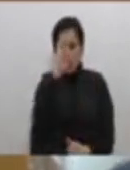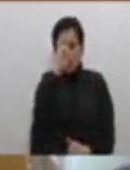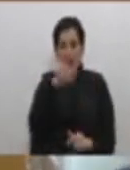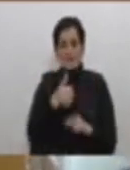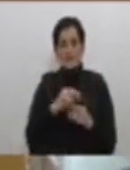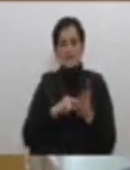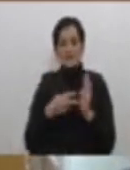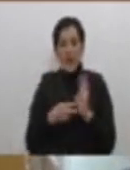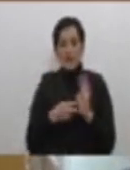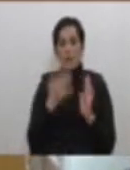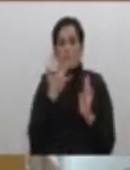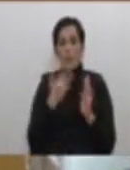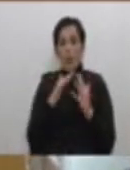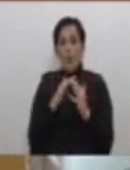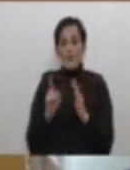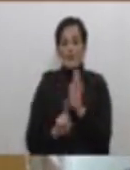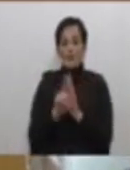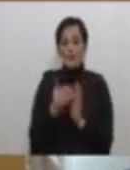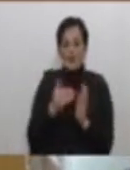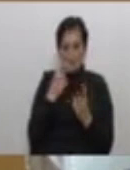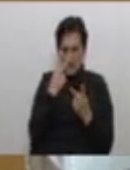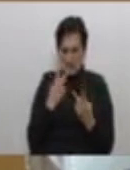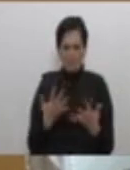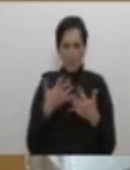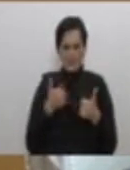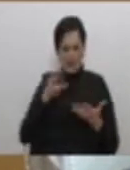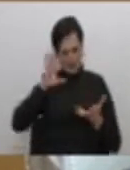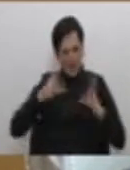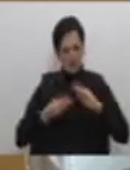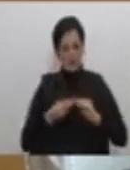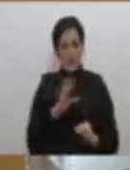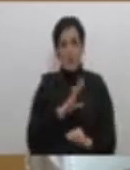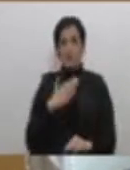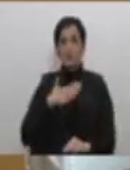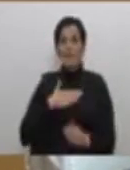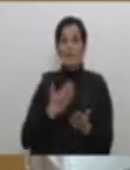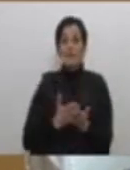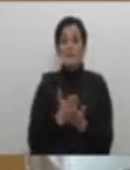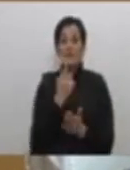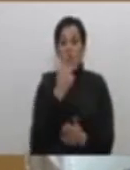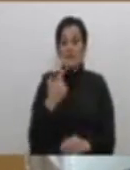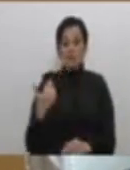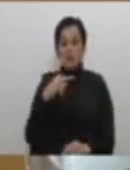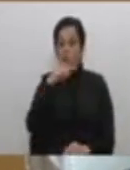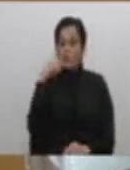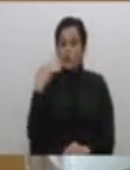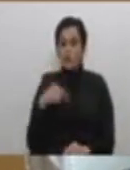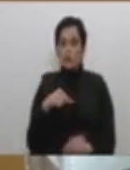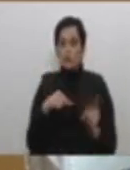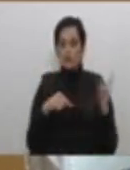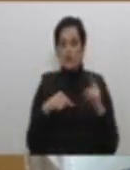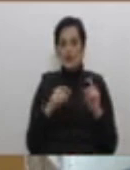პოლიტიკა ჯერ კიდევ ომის დაწყებამდე იყო ცხადი და კარგად გააზრებული. ჩვენი მიზანია ერთის მხრივ რუსეთისაგან მომდინარე